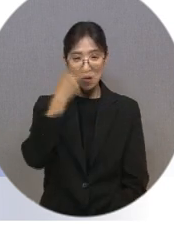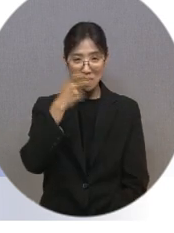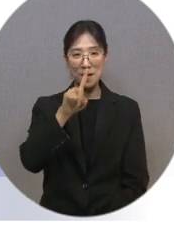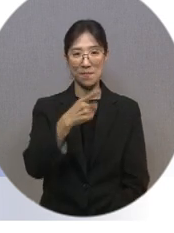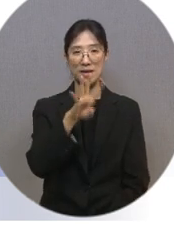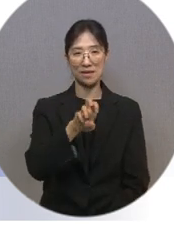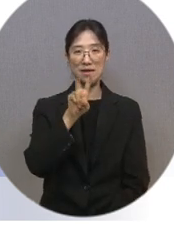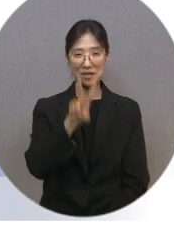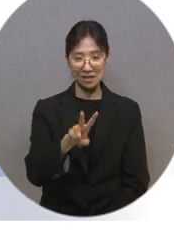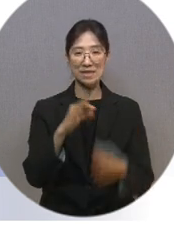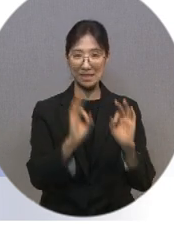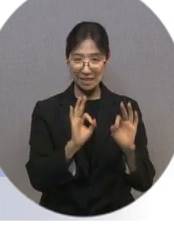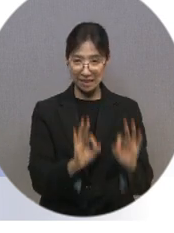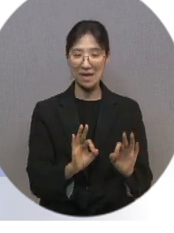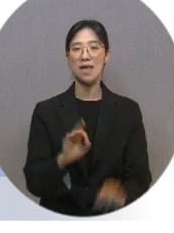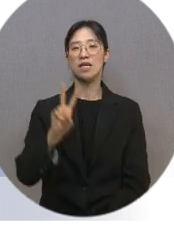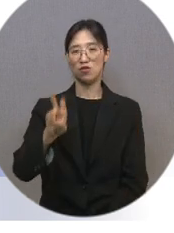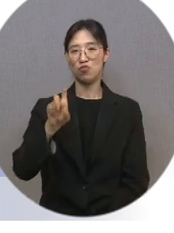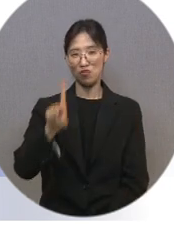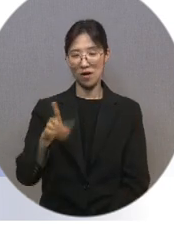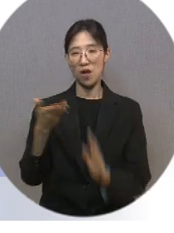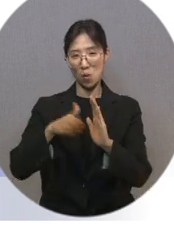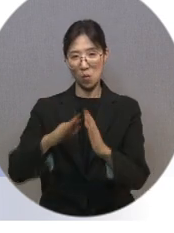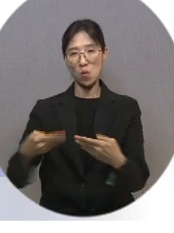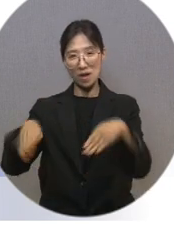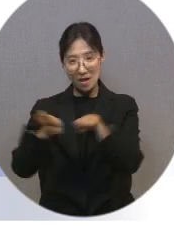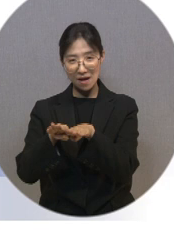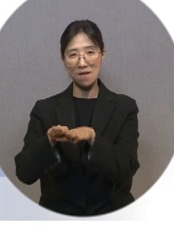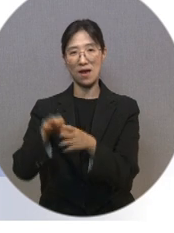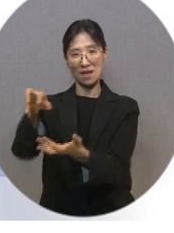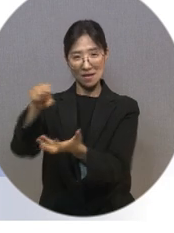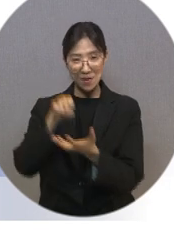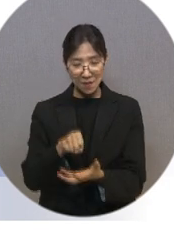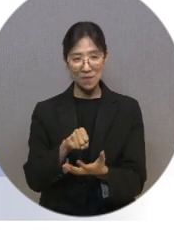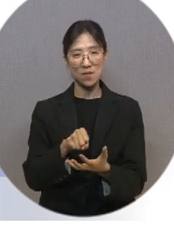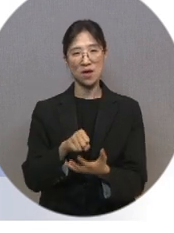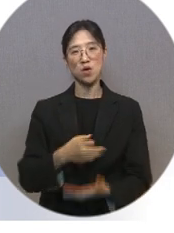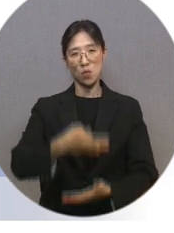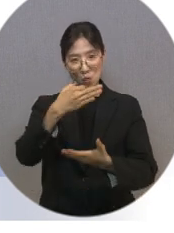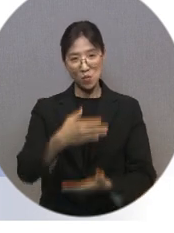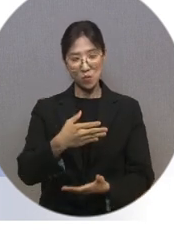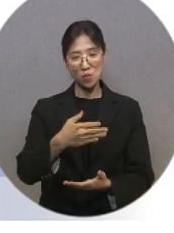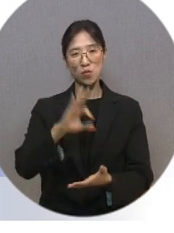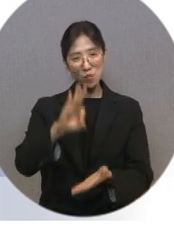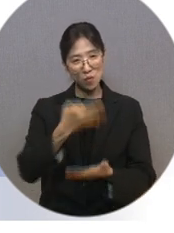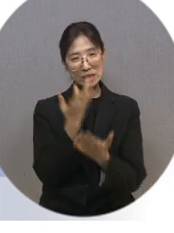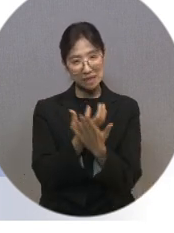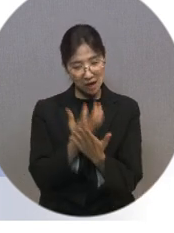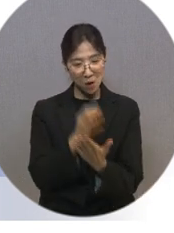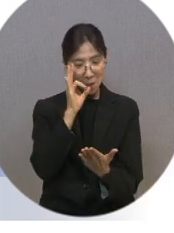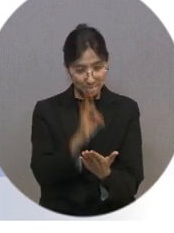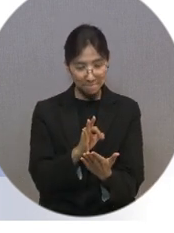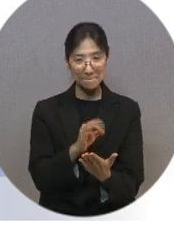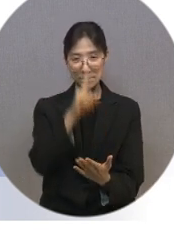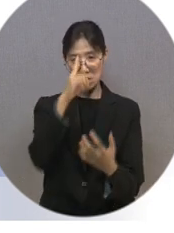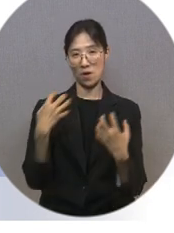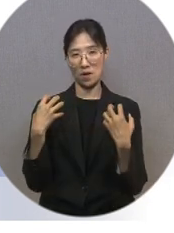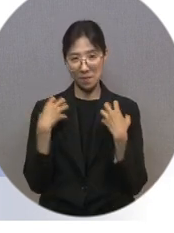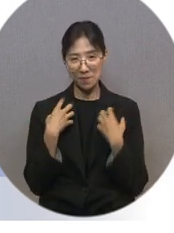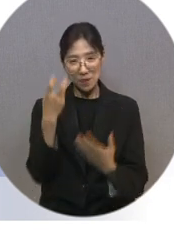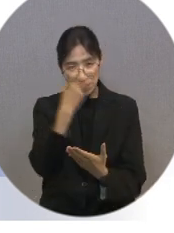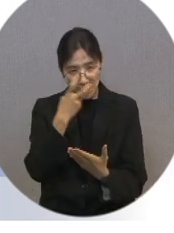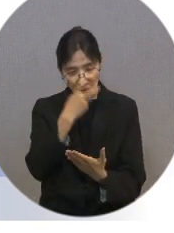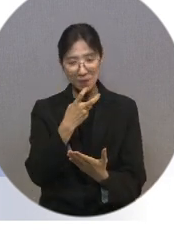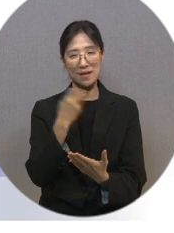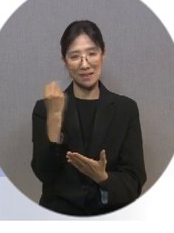102개 금융 기간과 21개 공공 기간으로부터 입수한 소득 재산 자료를 바탕으로 지자체에서 수급